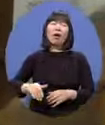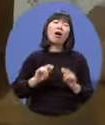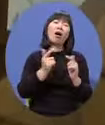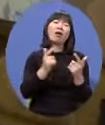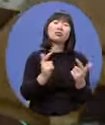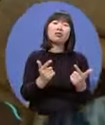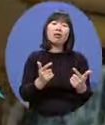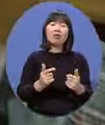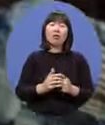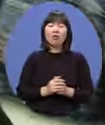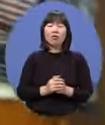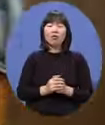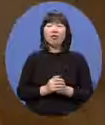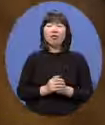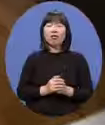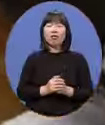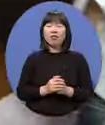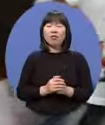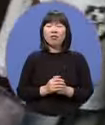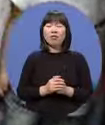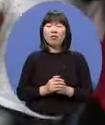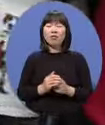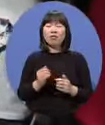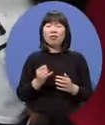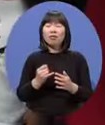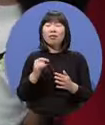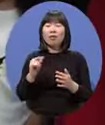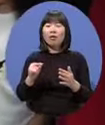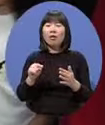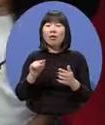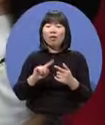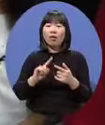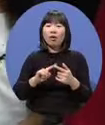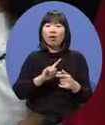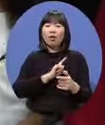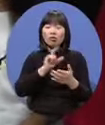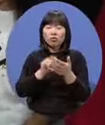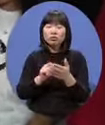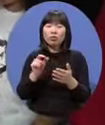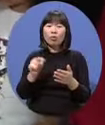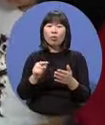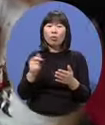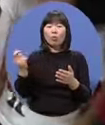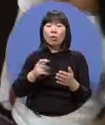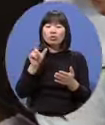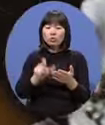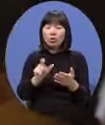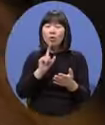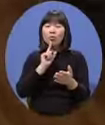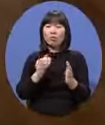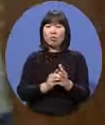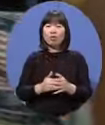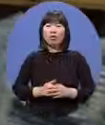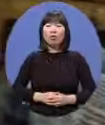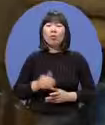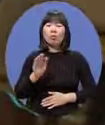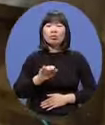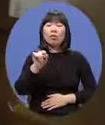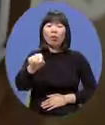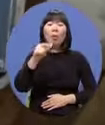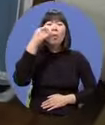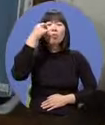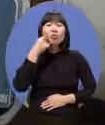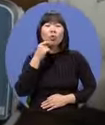아니야, 원래. 윤석아 행사하실 분 이쪽에서 이름 적으라고 이름 적고 번호 적었어. 아. 근데 자기는